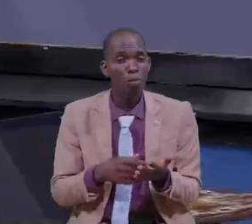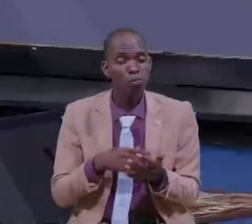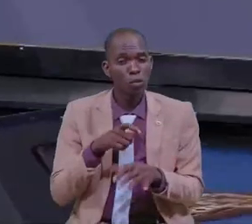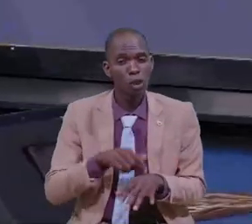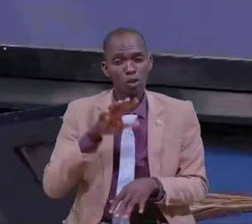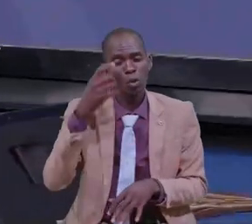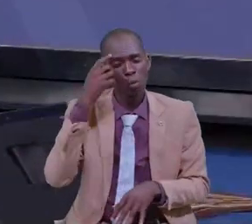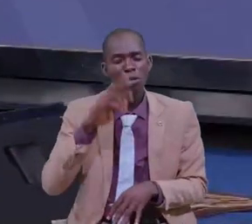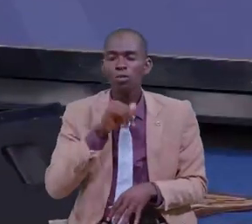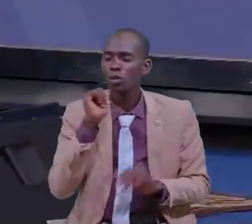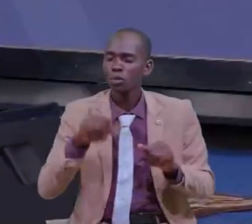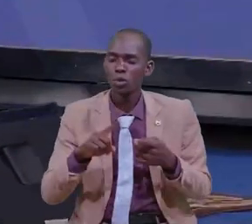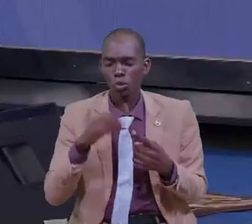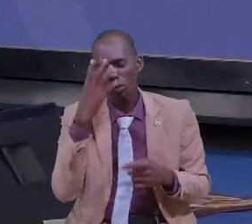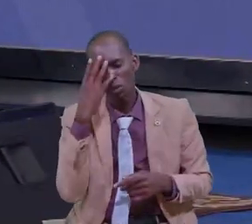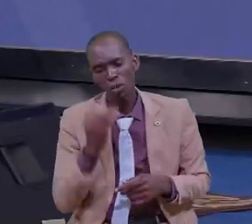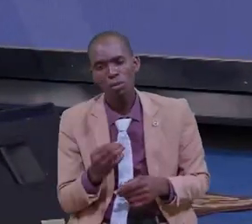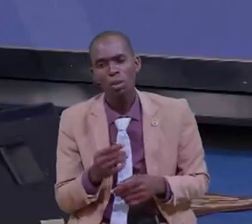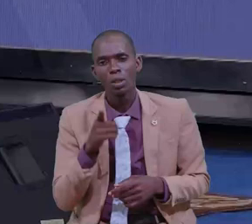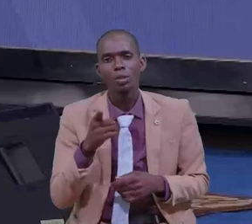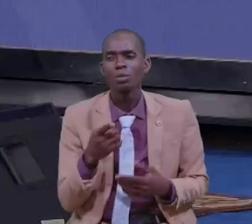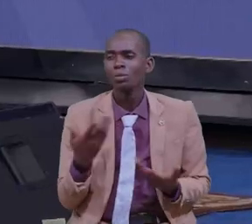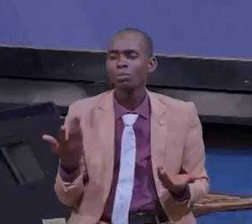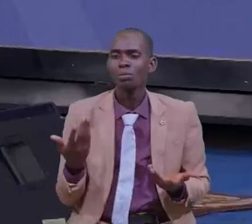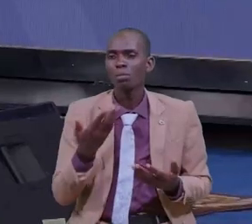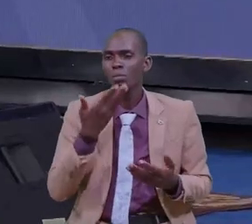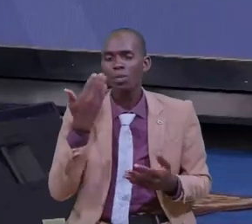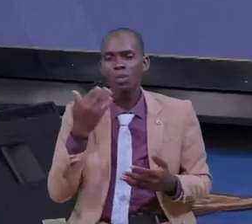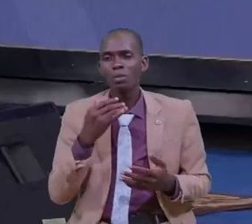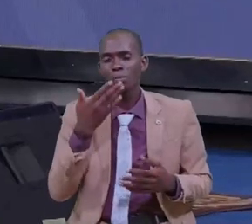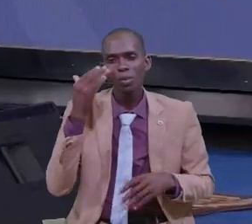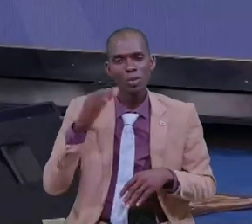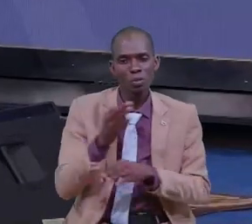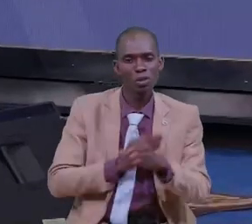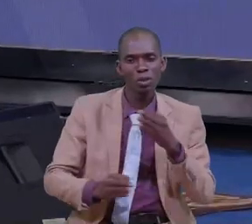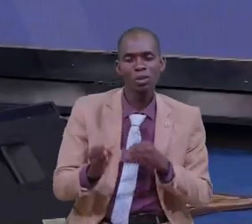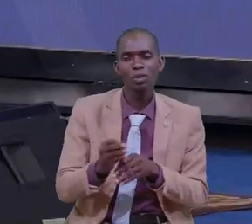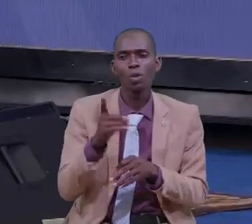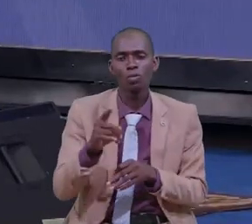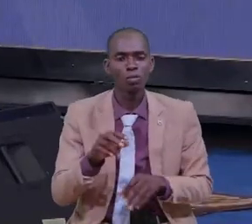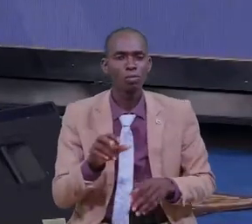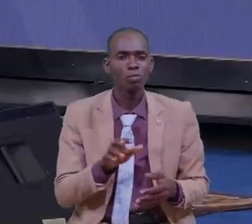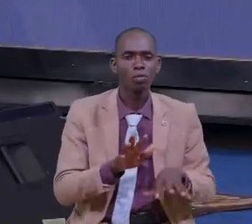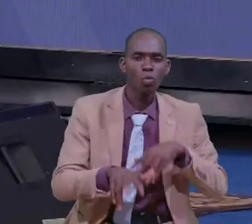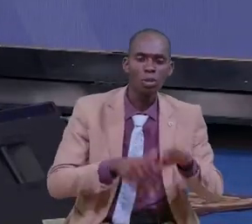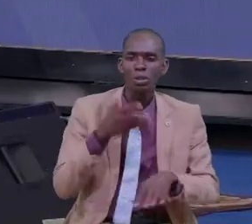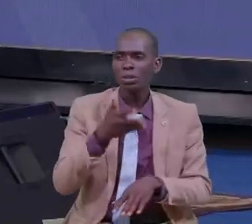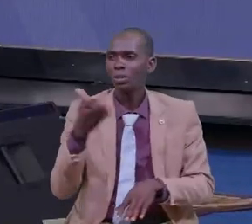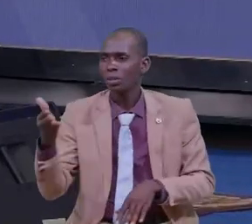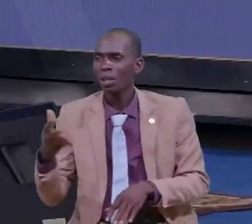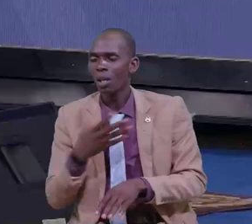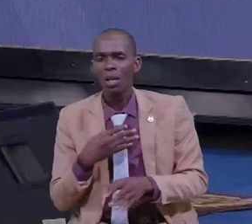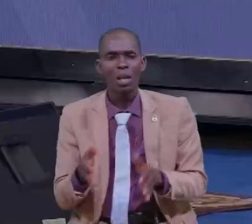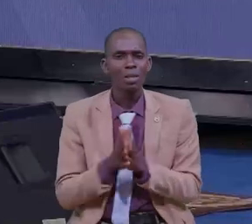tu n'arrives pas à dormir. Et au lieu de rouler par terre là-bas, on te demande